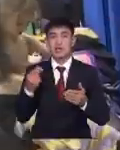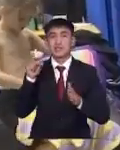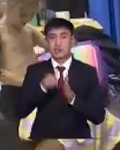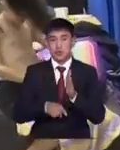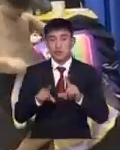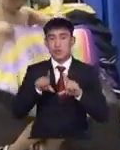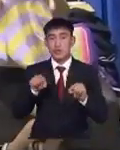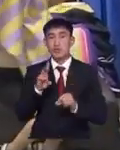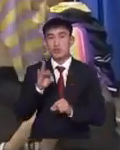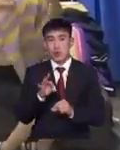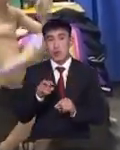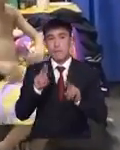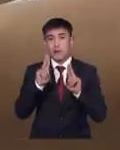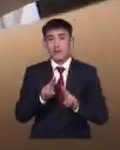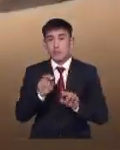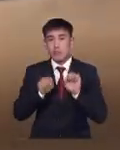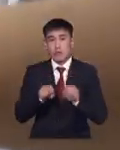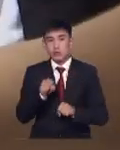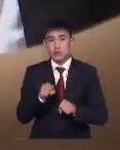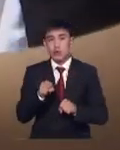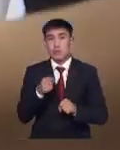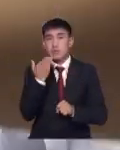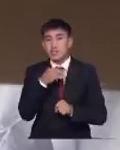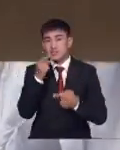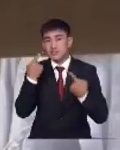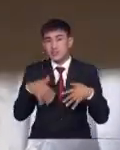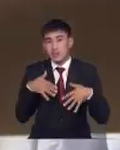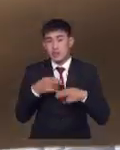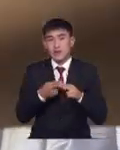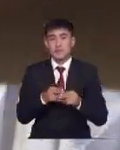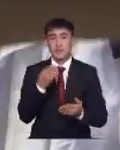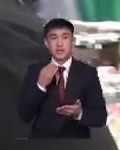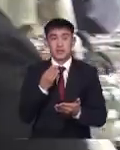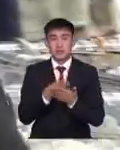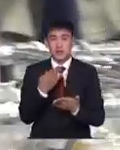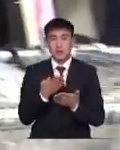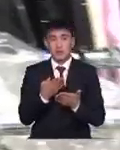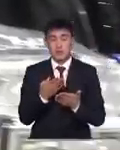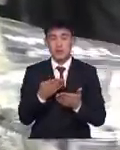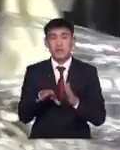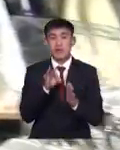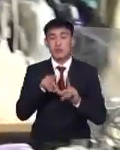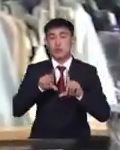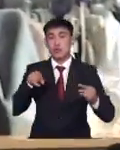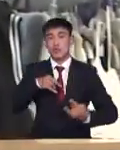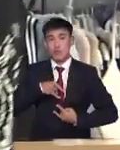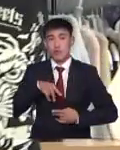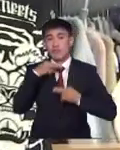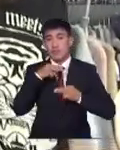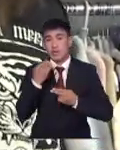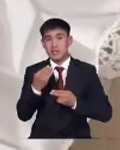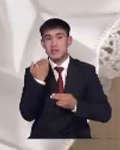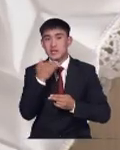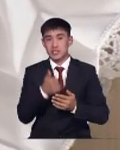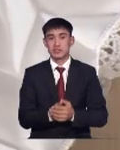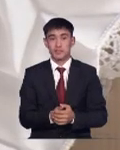стоимости варианты. Однако, как правило, они могут уступать по качеству более дорогим аналогам. Таким образом, при выборе школьной формы стоит внимательно отнестись к